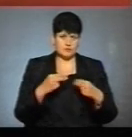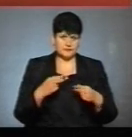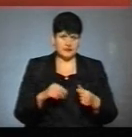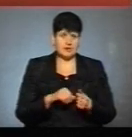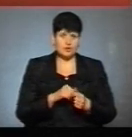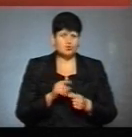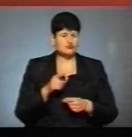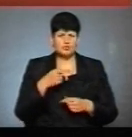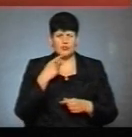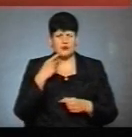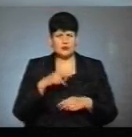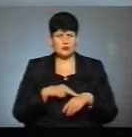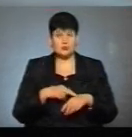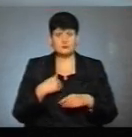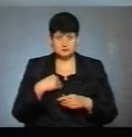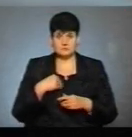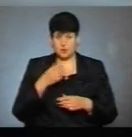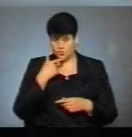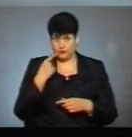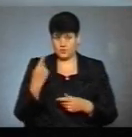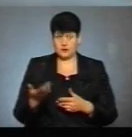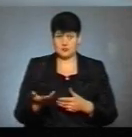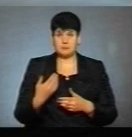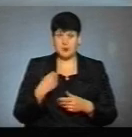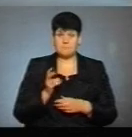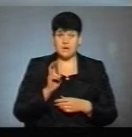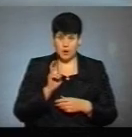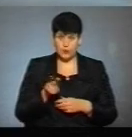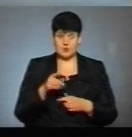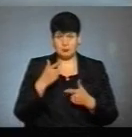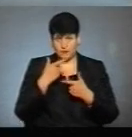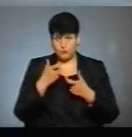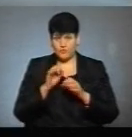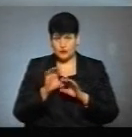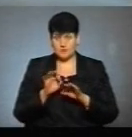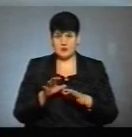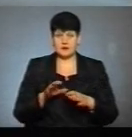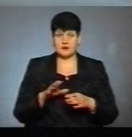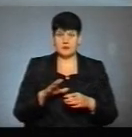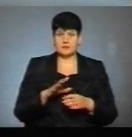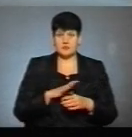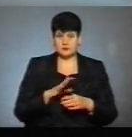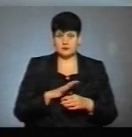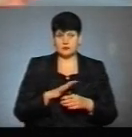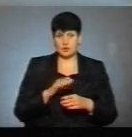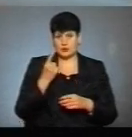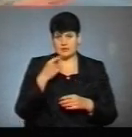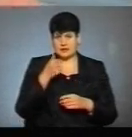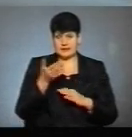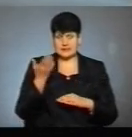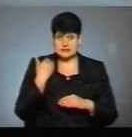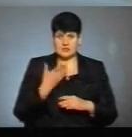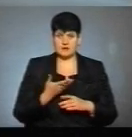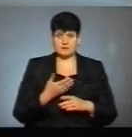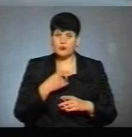не повідомляли поліції? Ми повідомляли. Ми приходили, ми повідомляли. Ми були в Обноні рік назад. Ми говорили, чому ви чого не